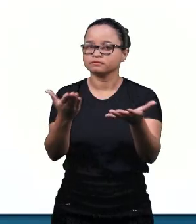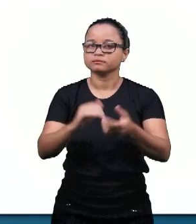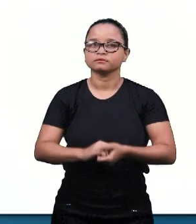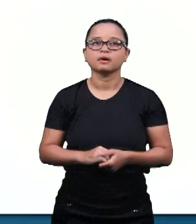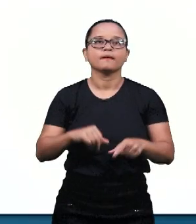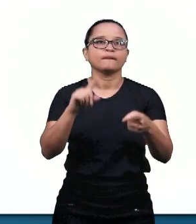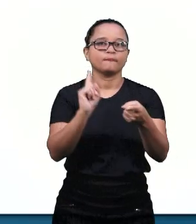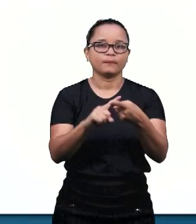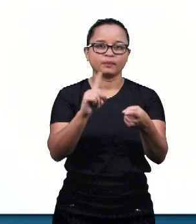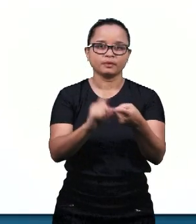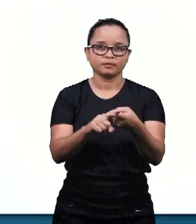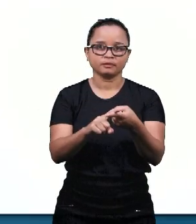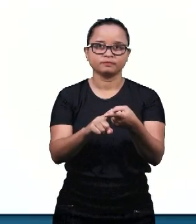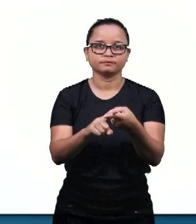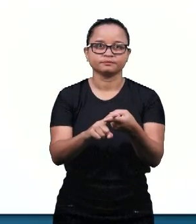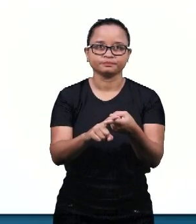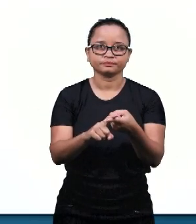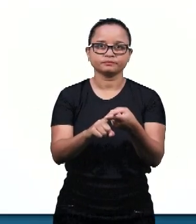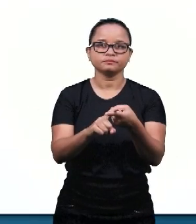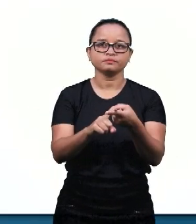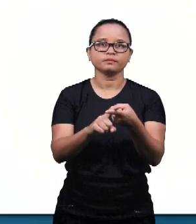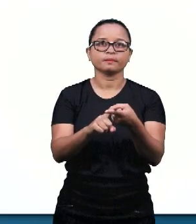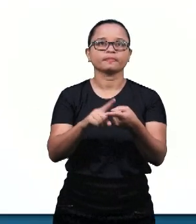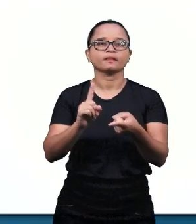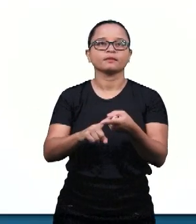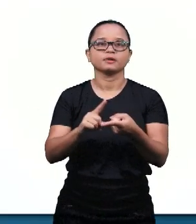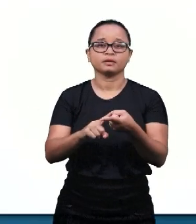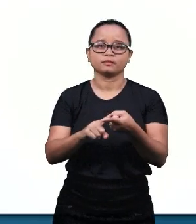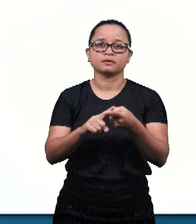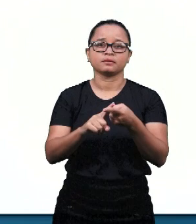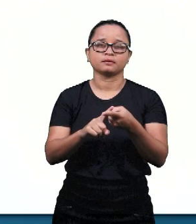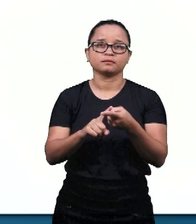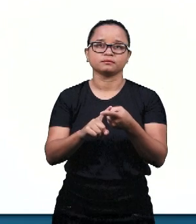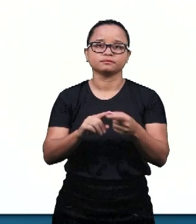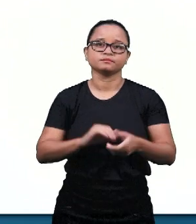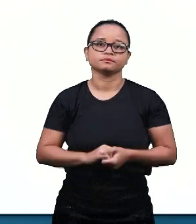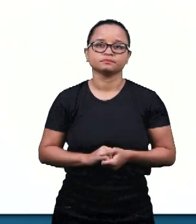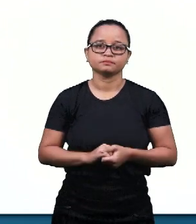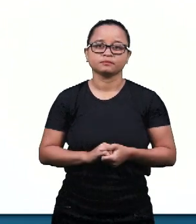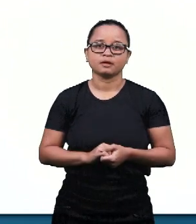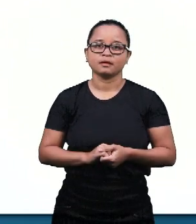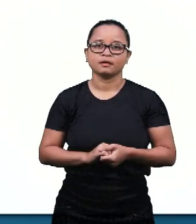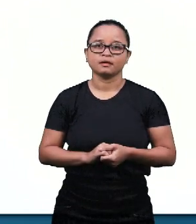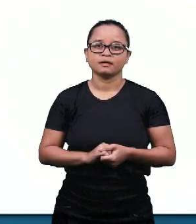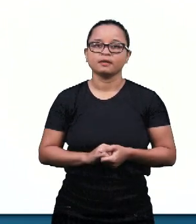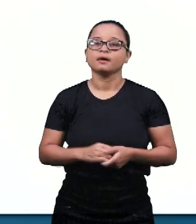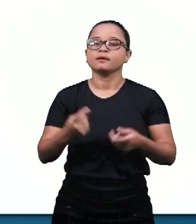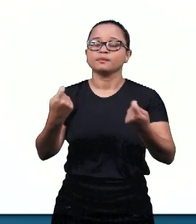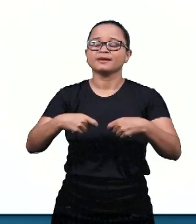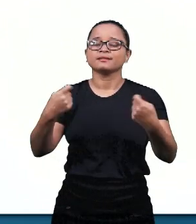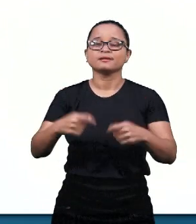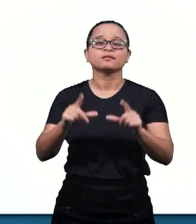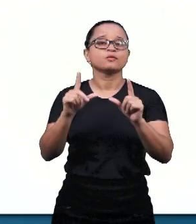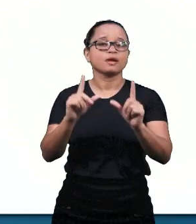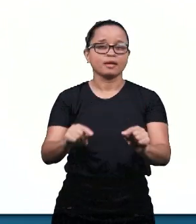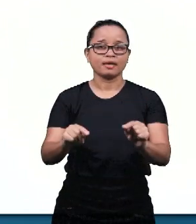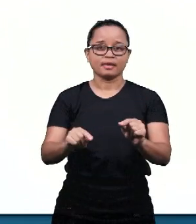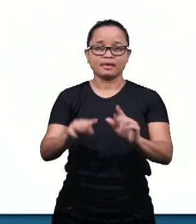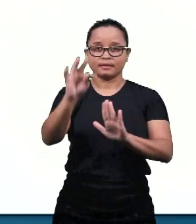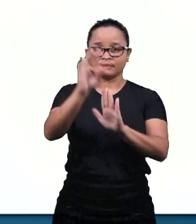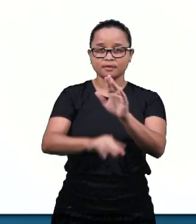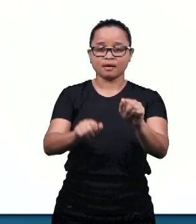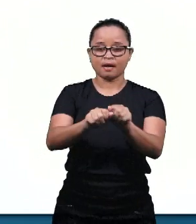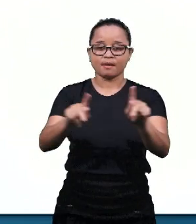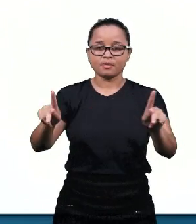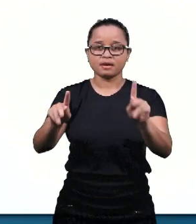disait, mettez en évidence dans le texte d'Apocalypse, chapitre 12, verset 11,